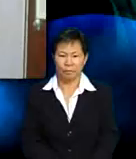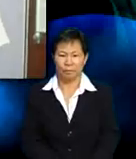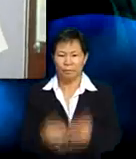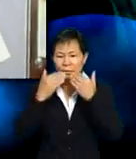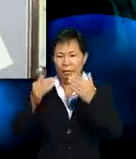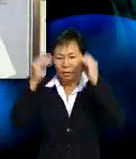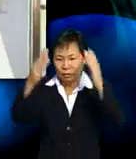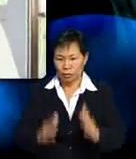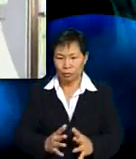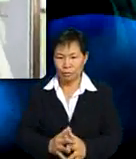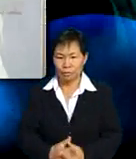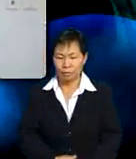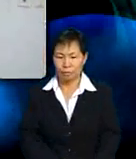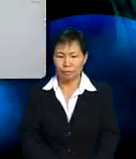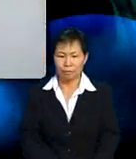Terima kasih, cikgu. Sama.